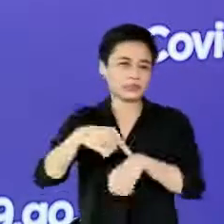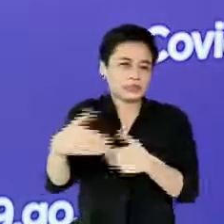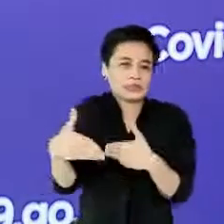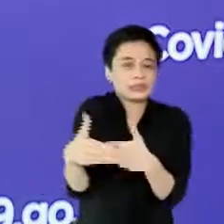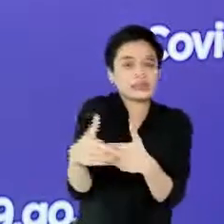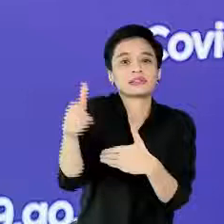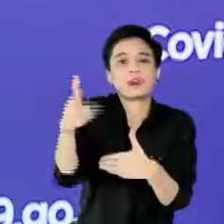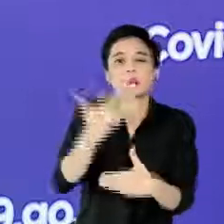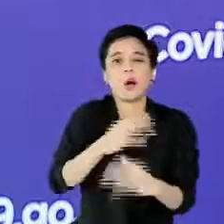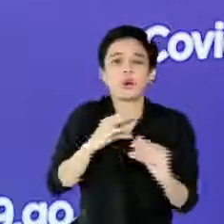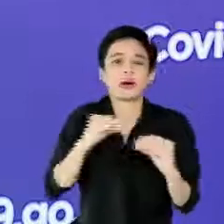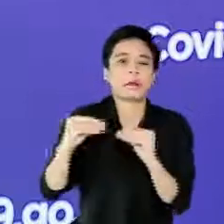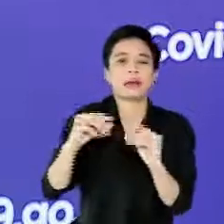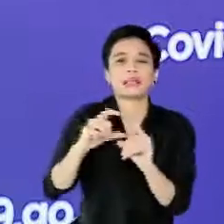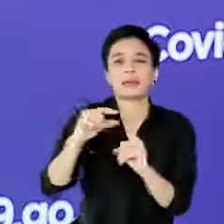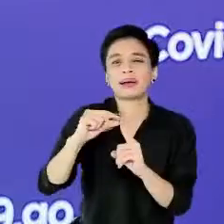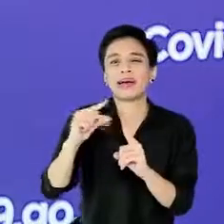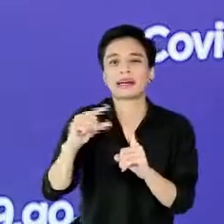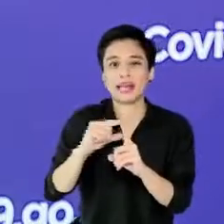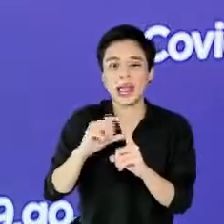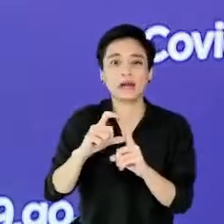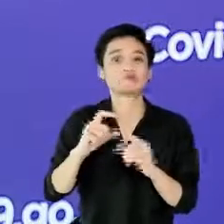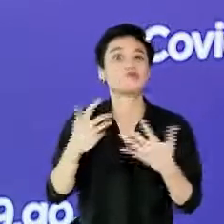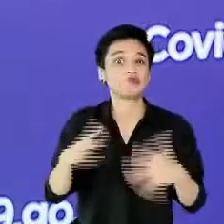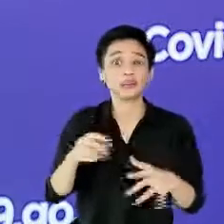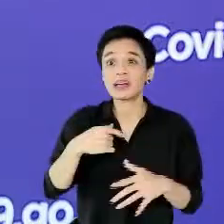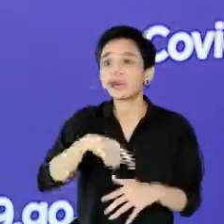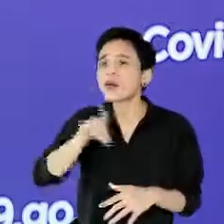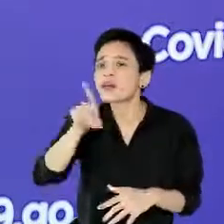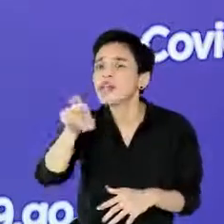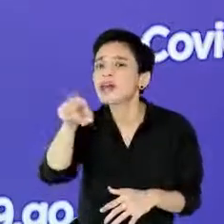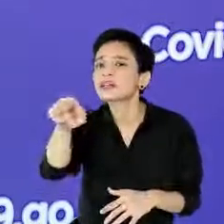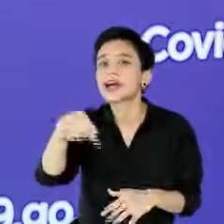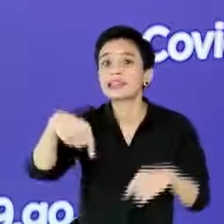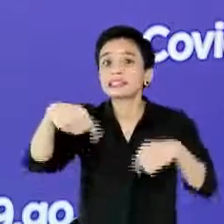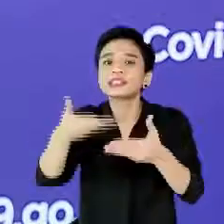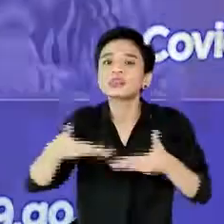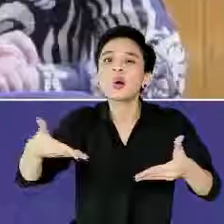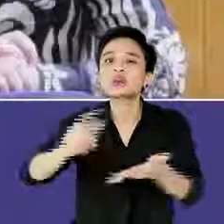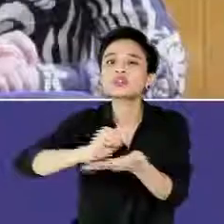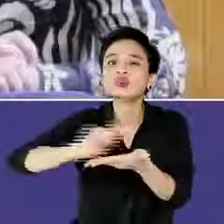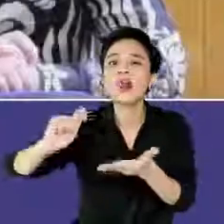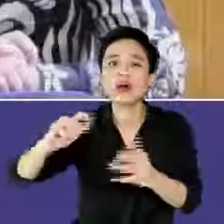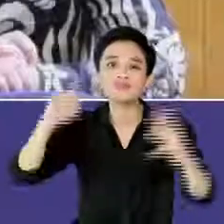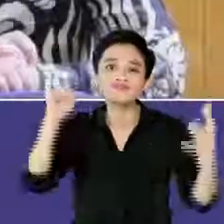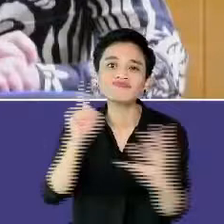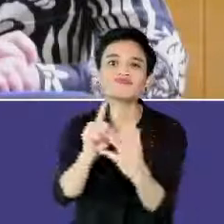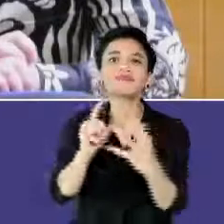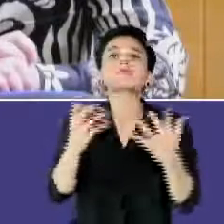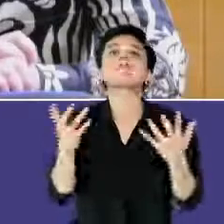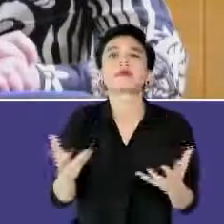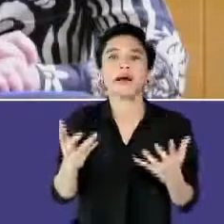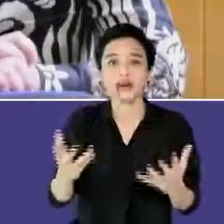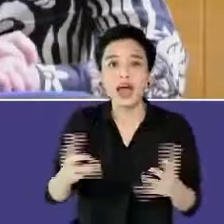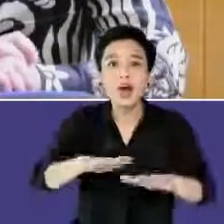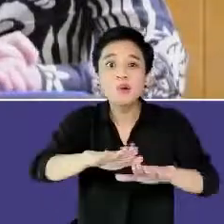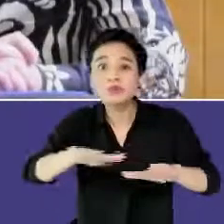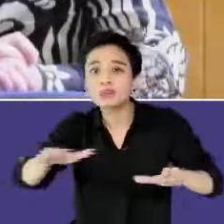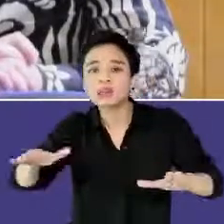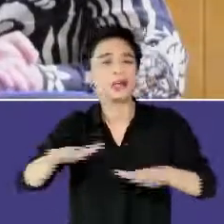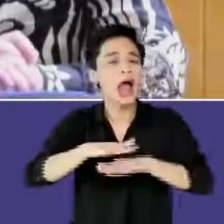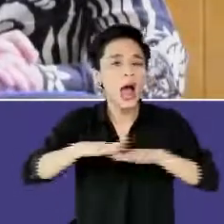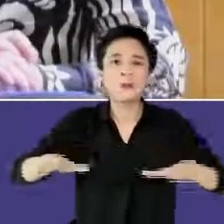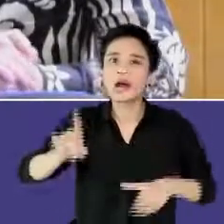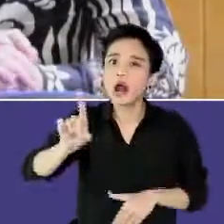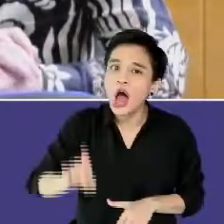DPRD melihat perkembangan kasus saat ini Mas Emil Bagaimana dengan pembelajaran tatap muka di Jawa Timur bagaimana agar anak-anak ini tetap